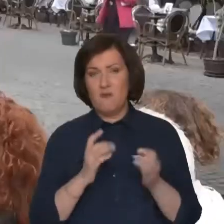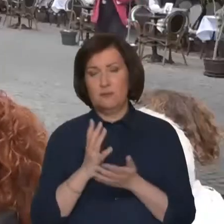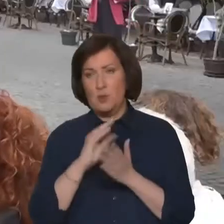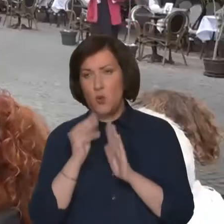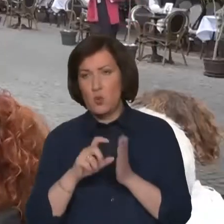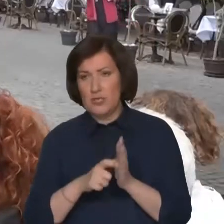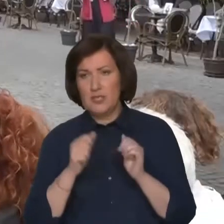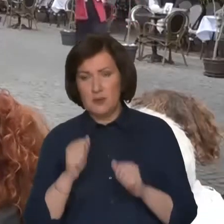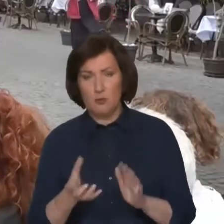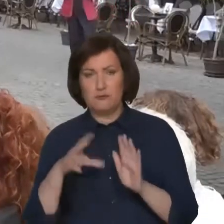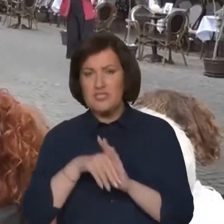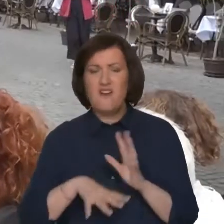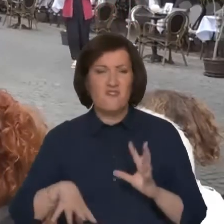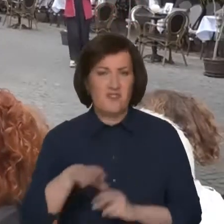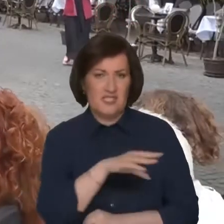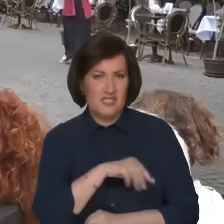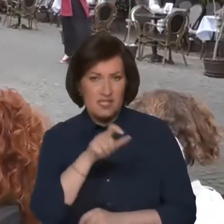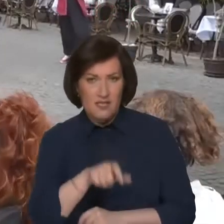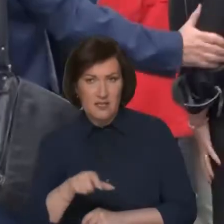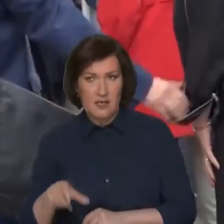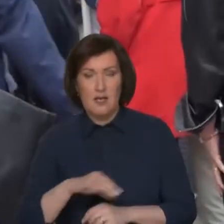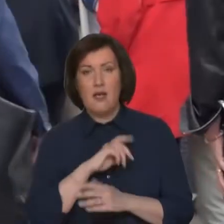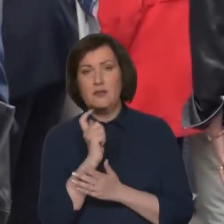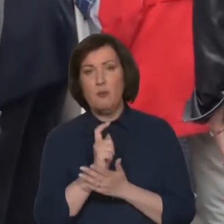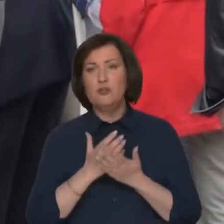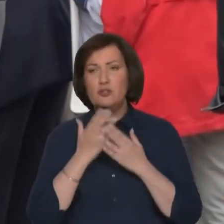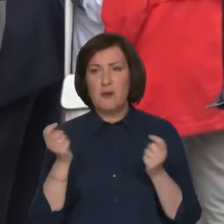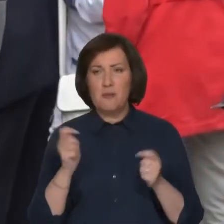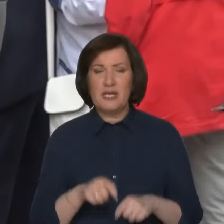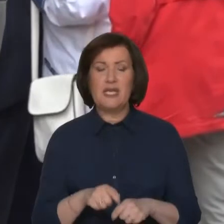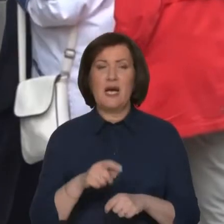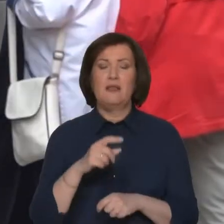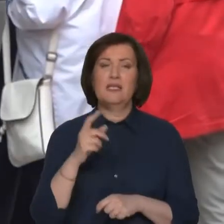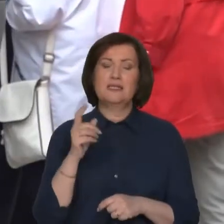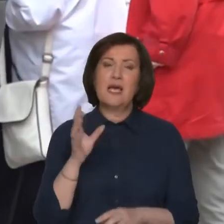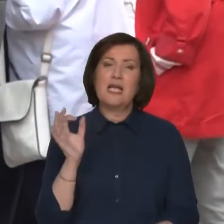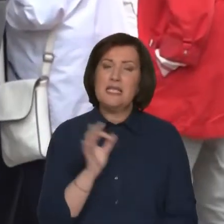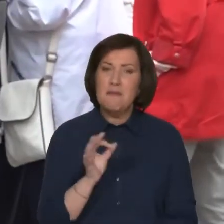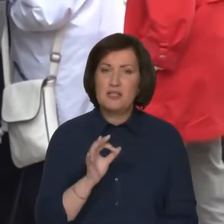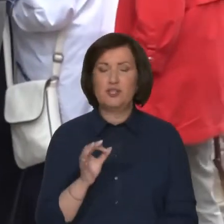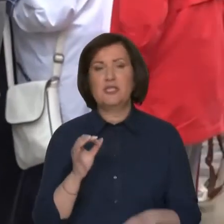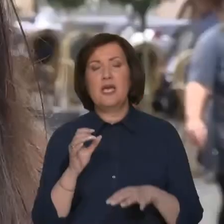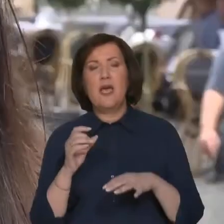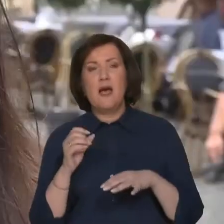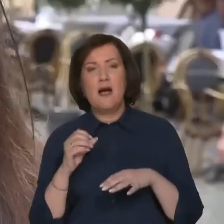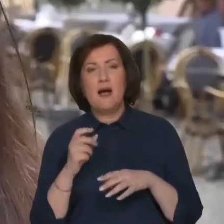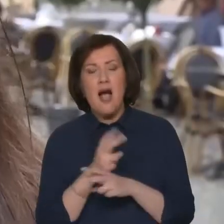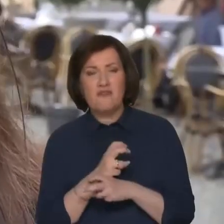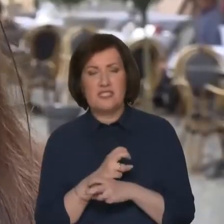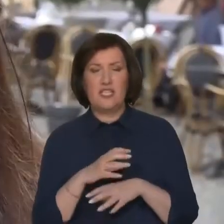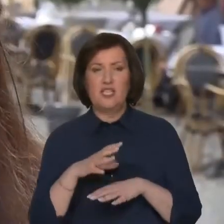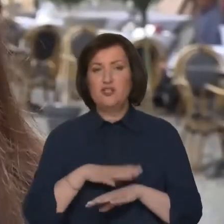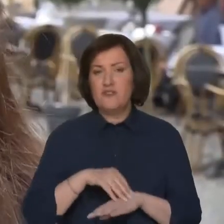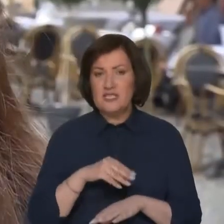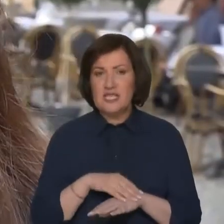у якому зможуть помістити всіх. На поетичні читання приїхали автори з Німеччини, Австрії, Швейцарії та Ізраїлю. Для того, аби